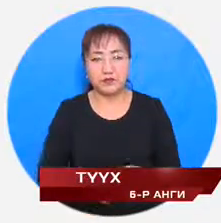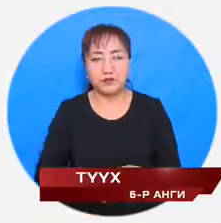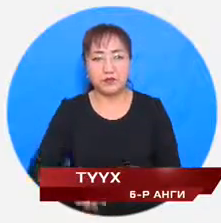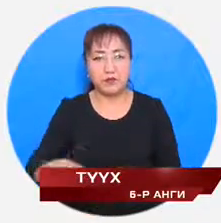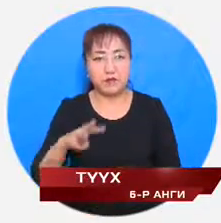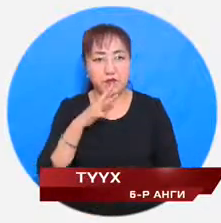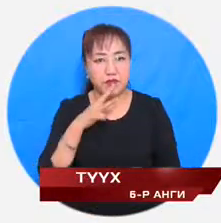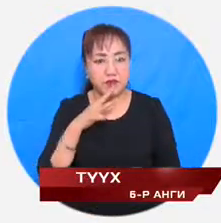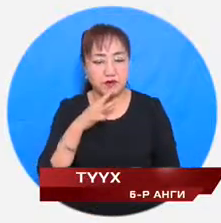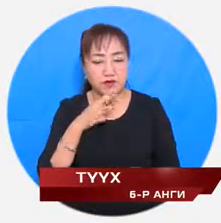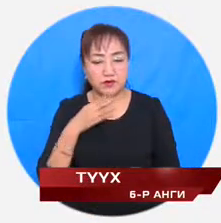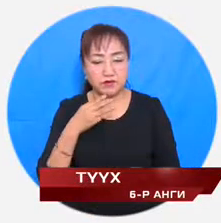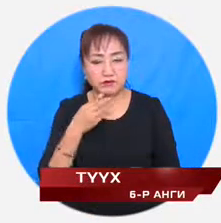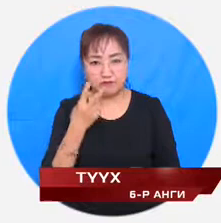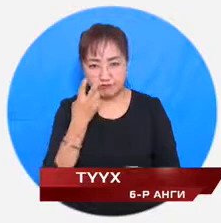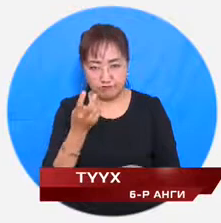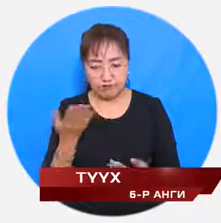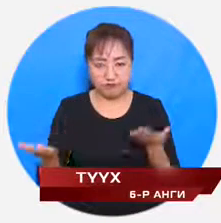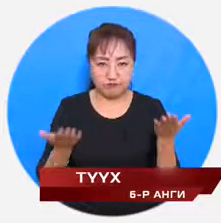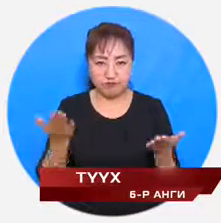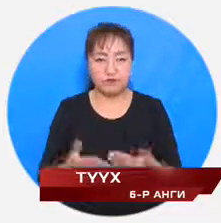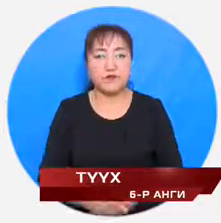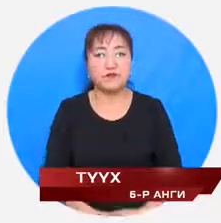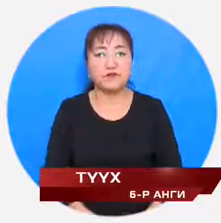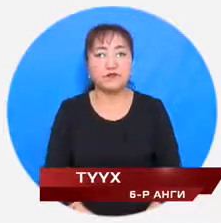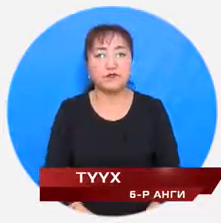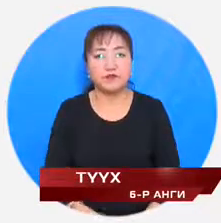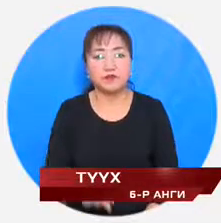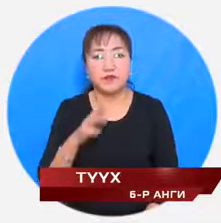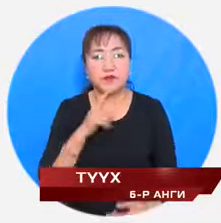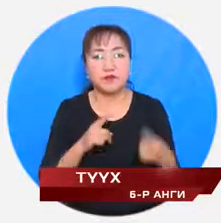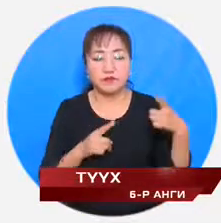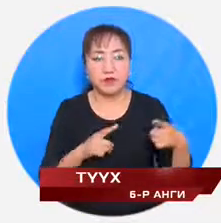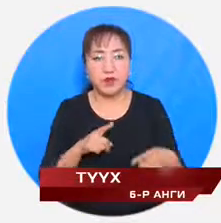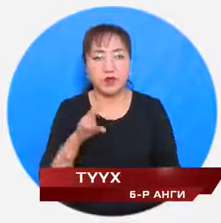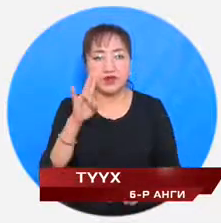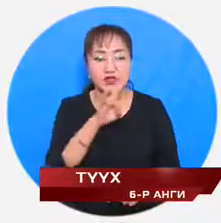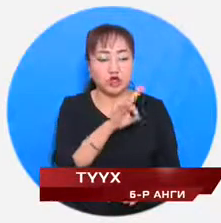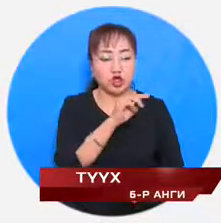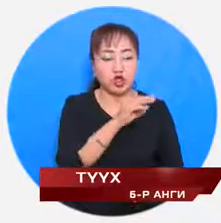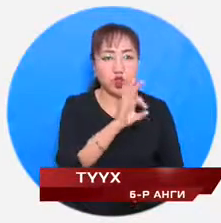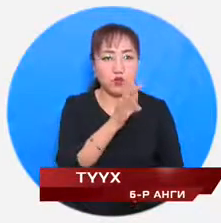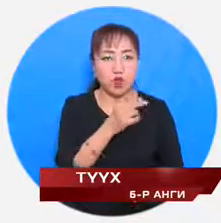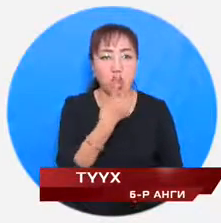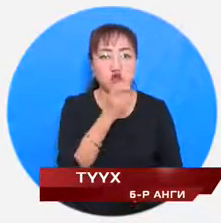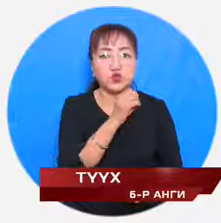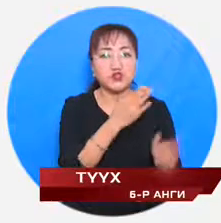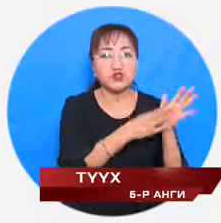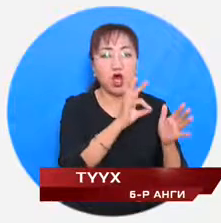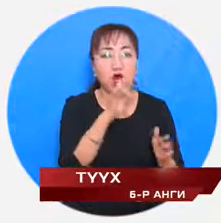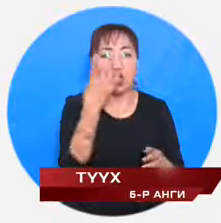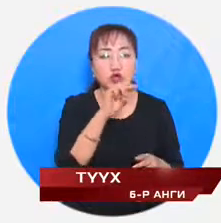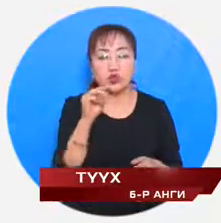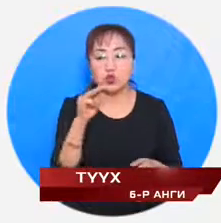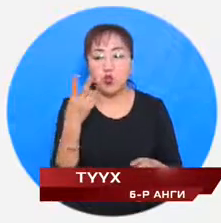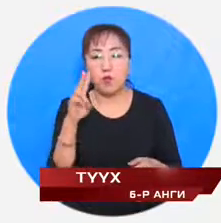мэдээлэлтэй харьцуулъя. Мэдээлэл 1. Нийтийн тоолын өмнө 209 он Төмөн шаньюгийн хүү буюу Модын